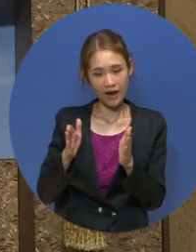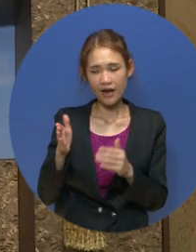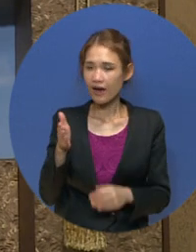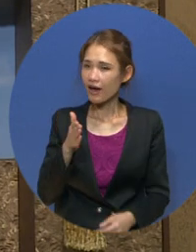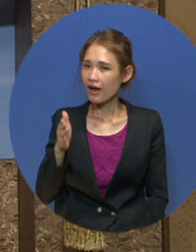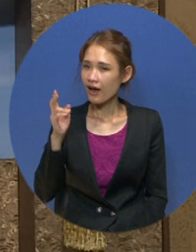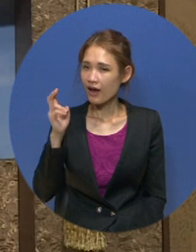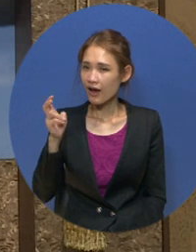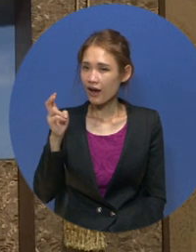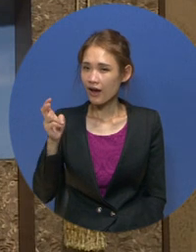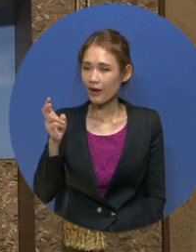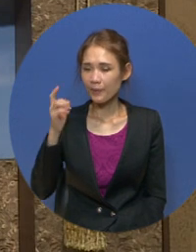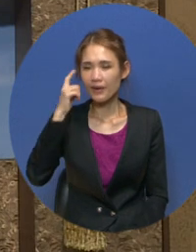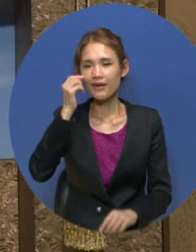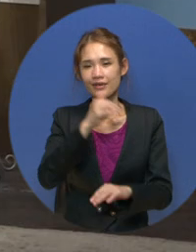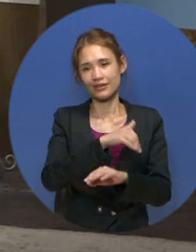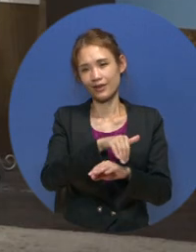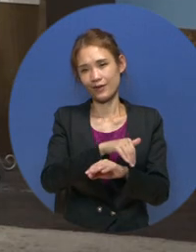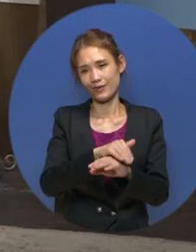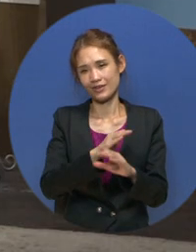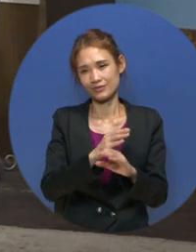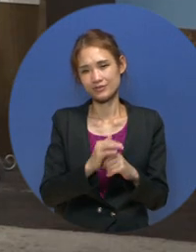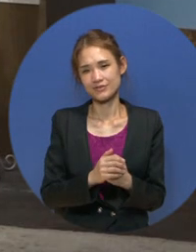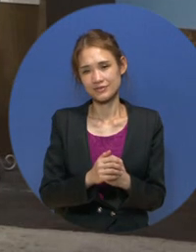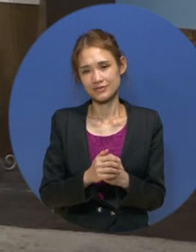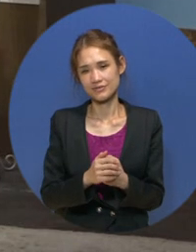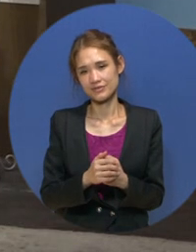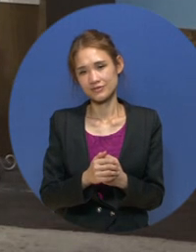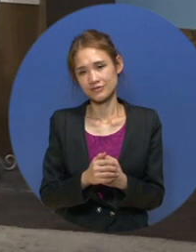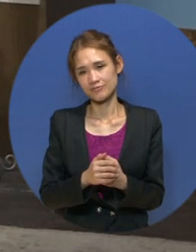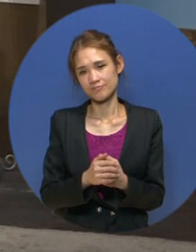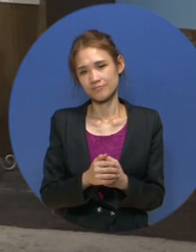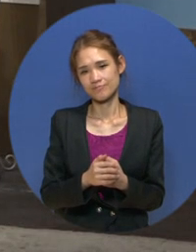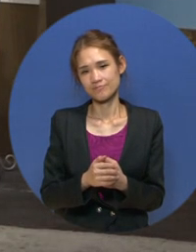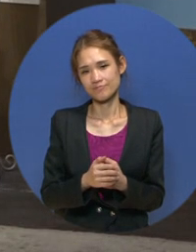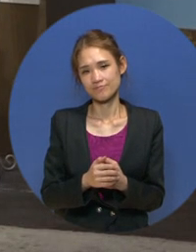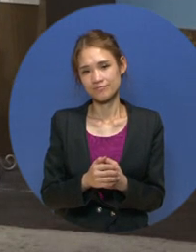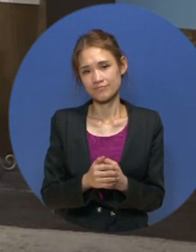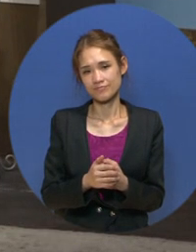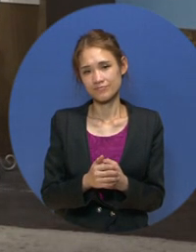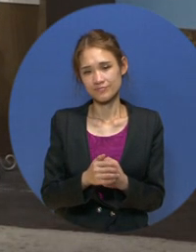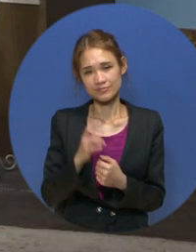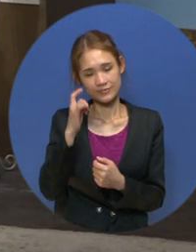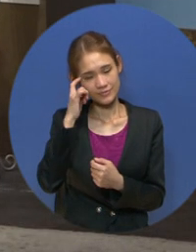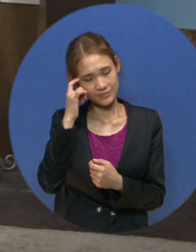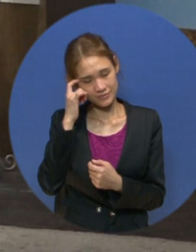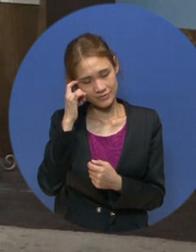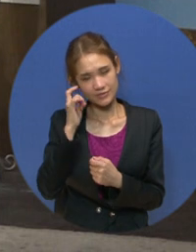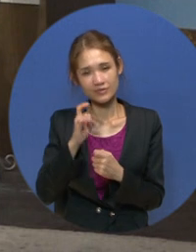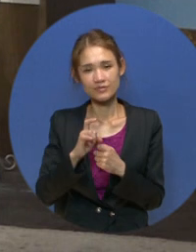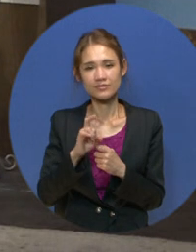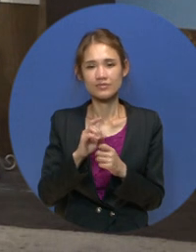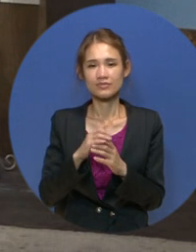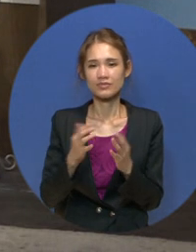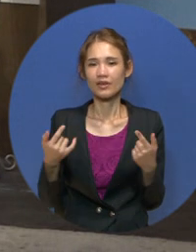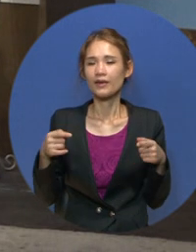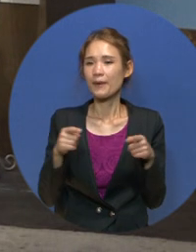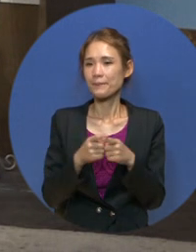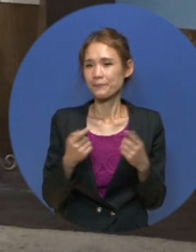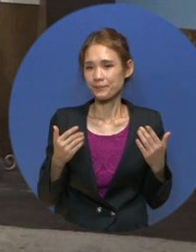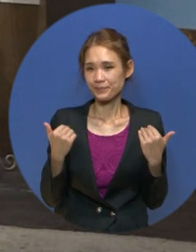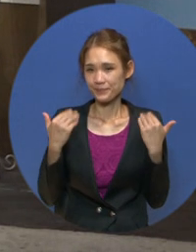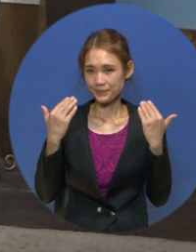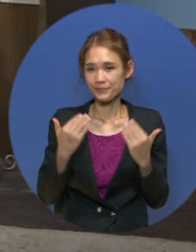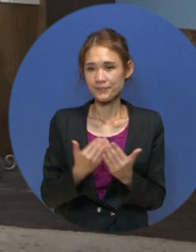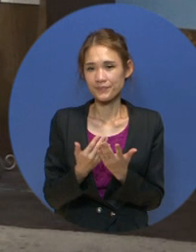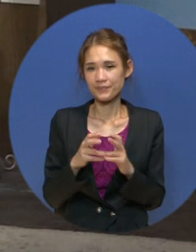않을까 그렇게 좀 계획을 하고 있습니다. 네. 그래서 함께 지금 구상 중인 것이 있나요? 네. 함께 일하는 우리